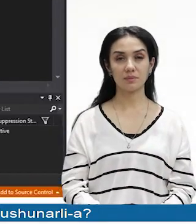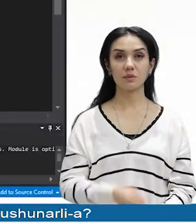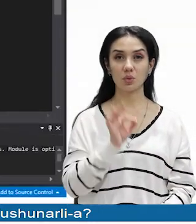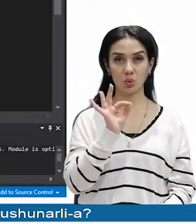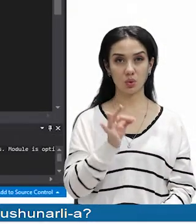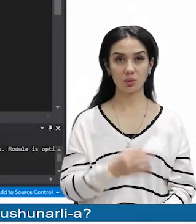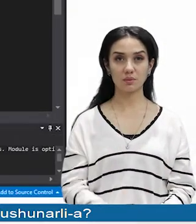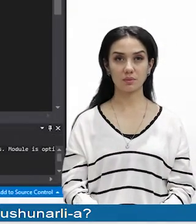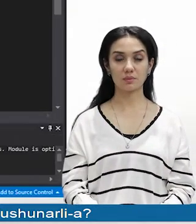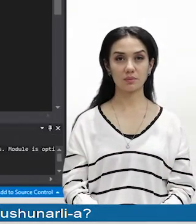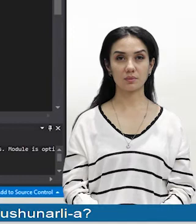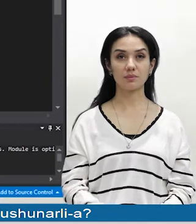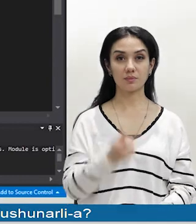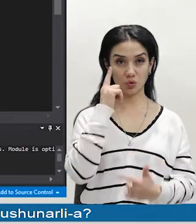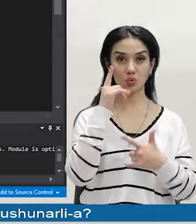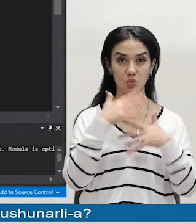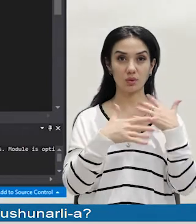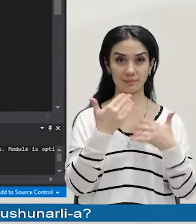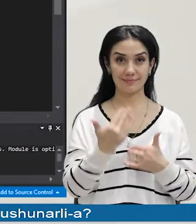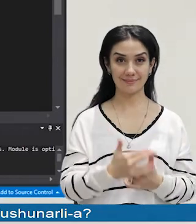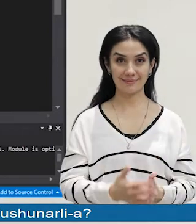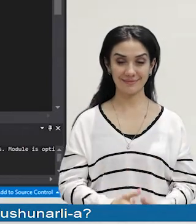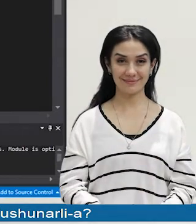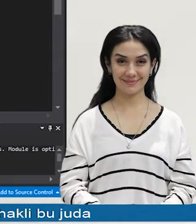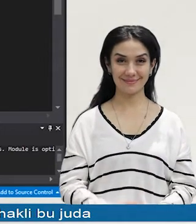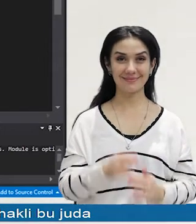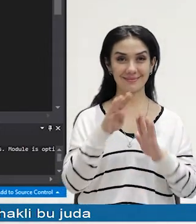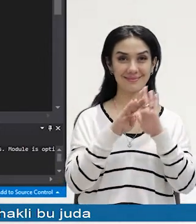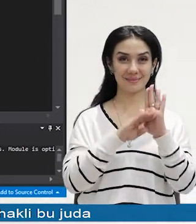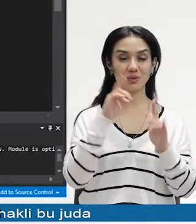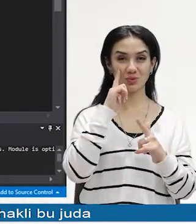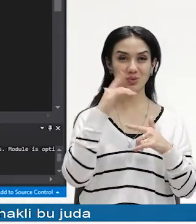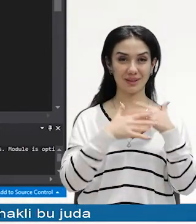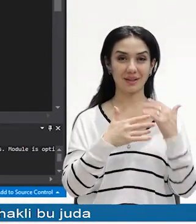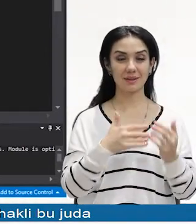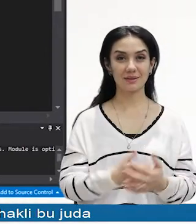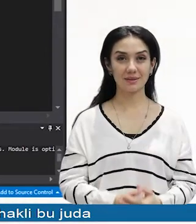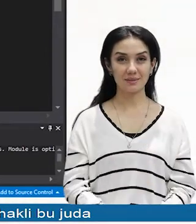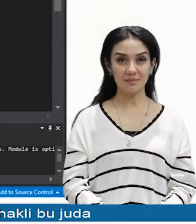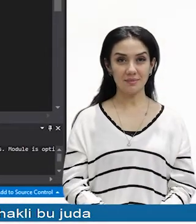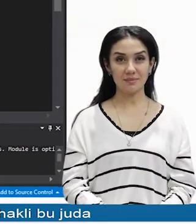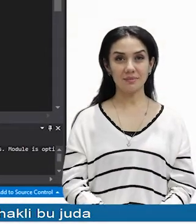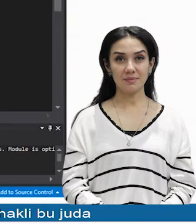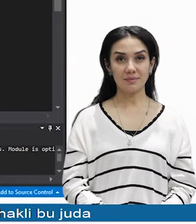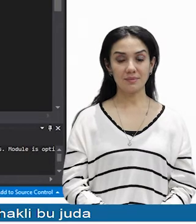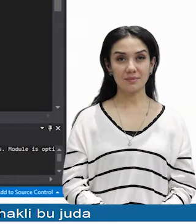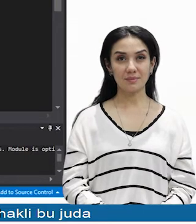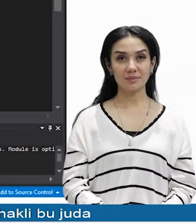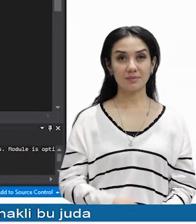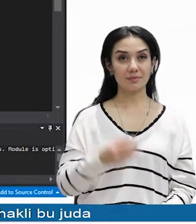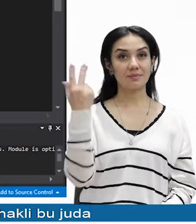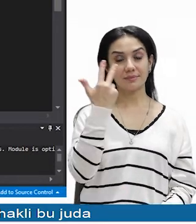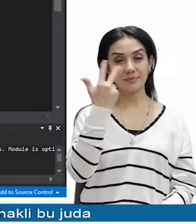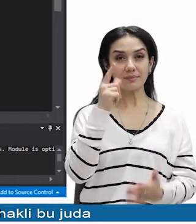To'g'ri. Tushunarli-a? Demak, dasturimiz tushunarli. Endi shart